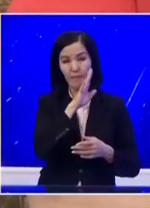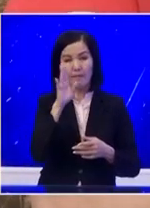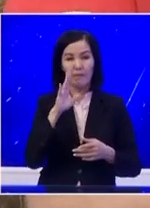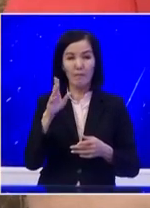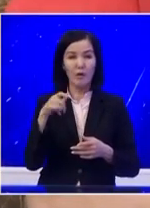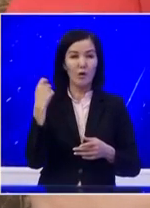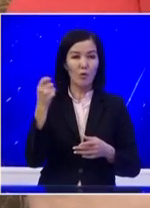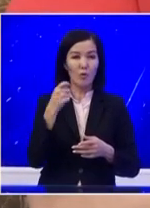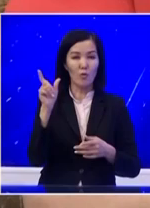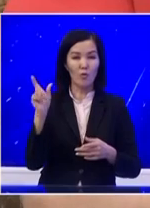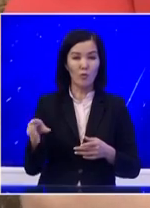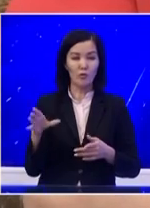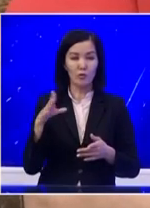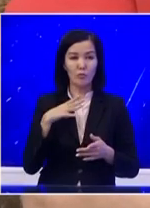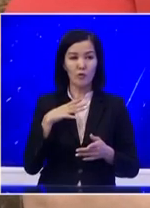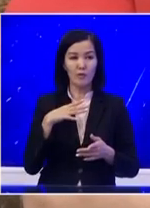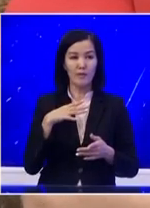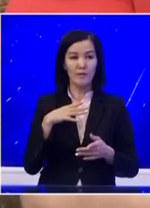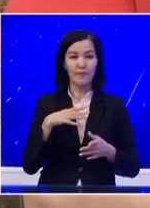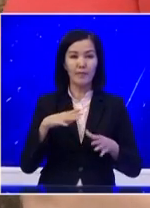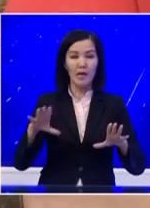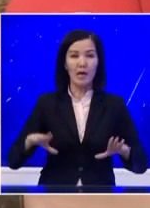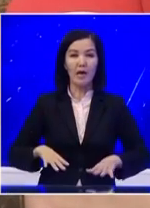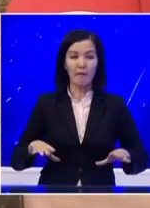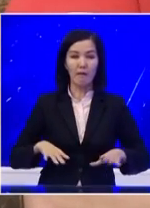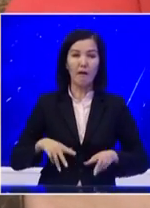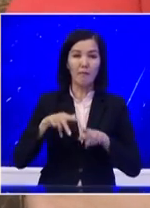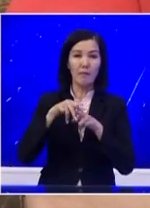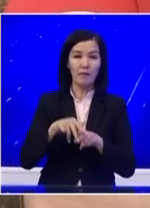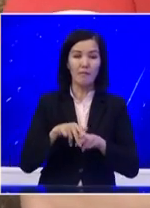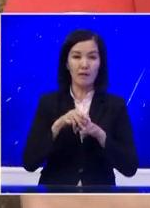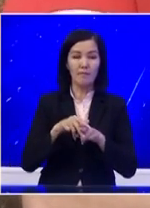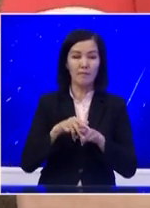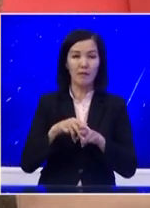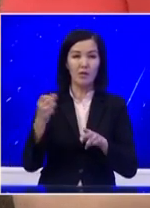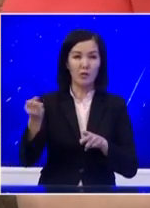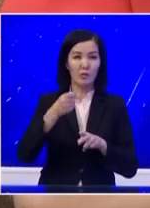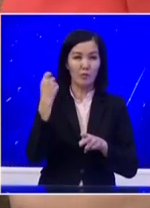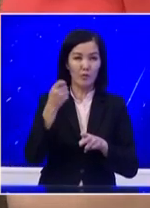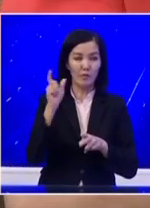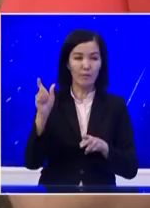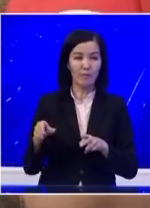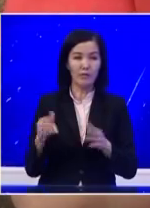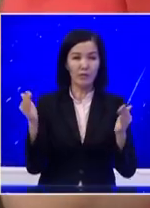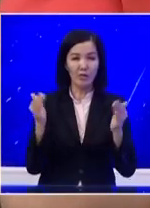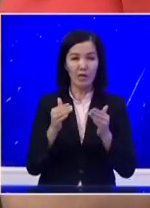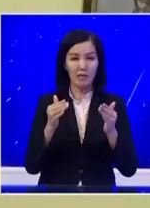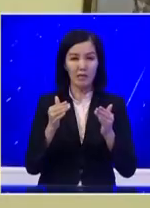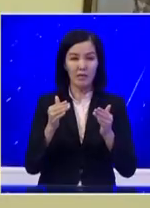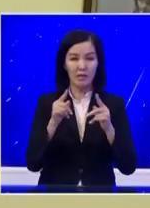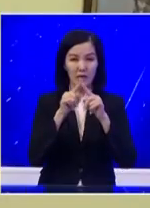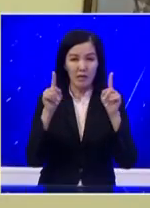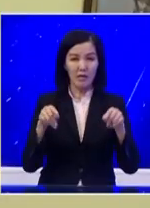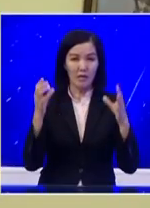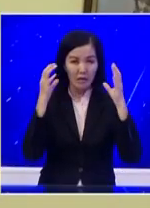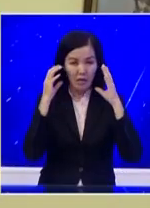алатынмында шопандар енді жайлауда жүрген кейін мал бағасың ғой. Сол кезде кішкентай ғана шағын радиом болғанындай.